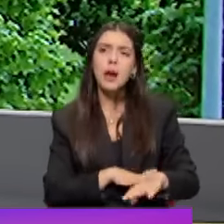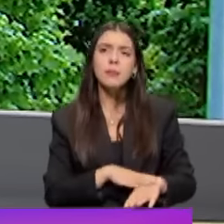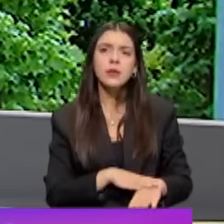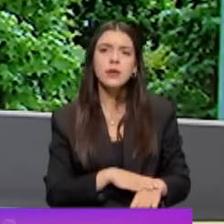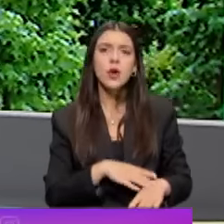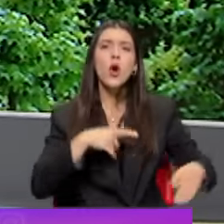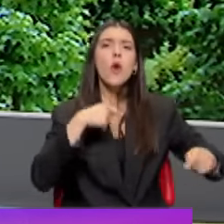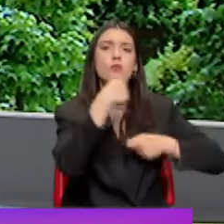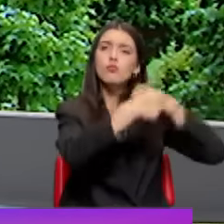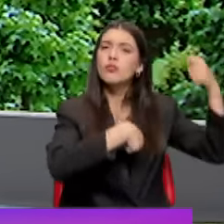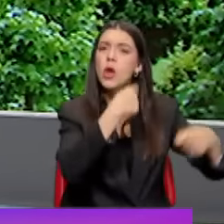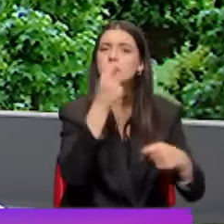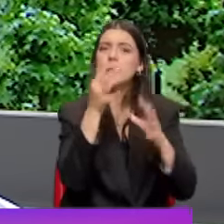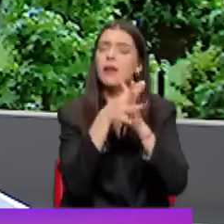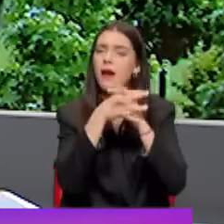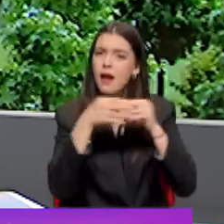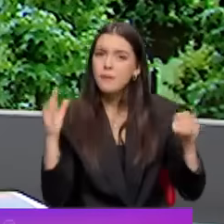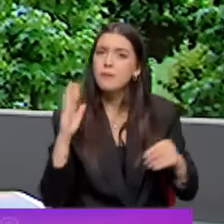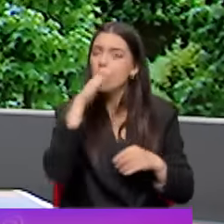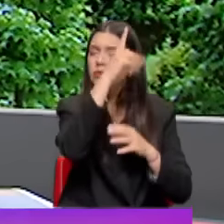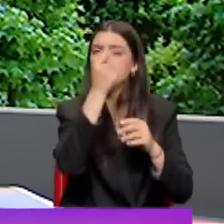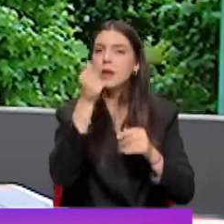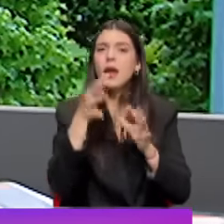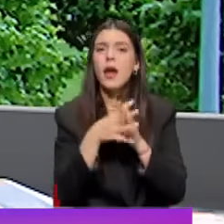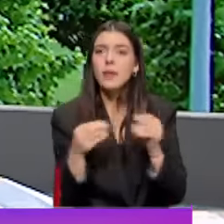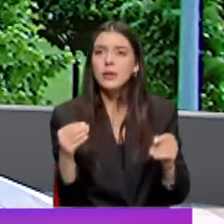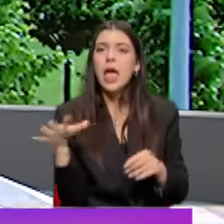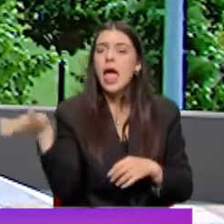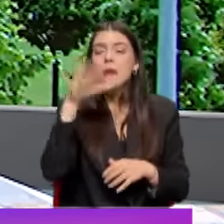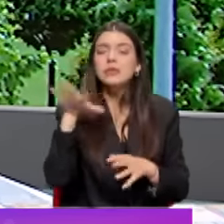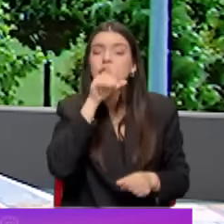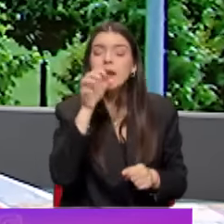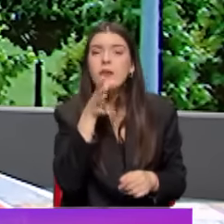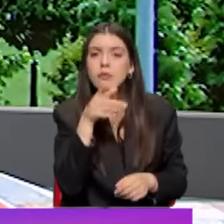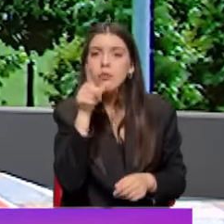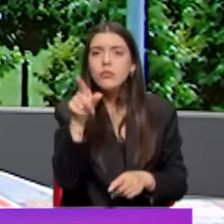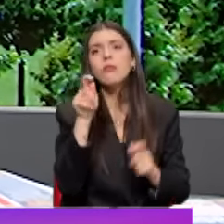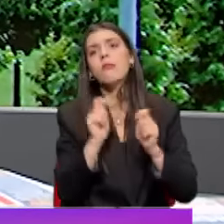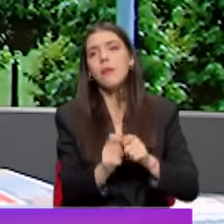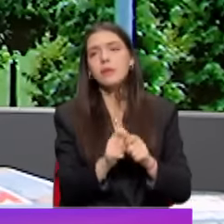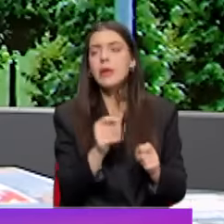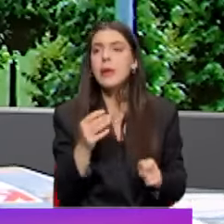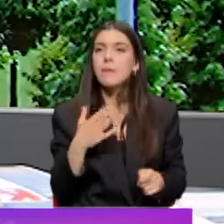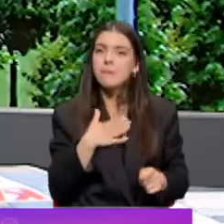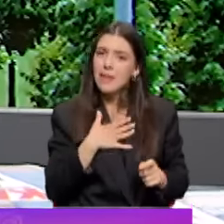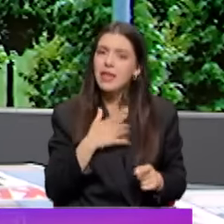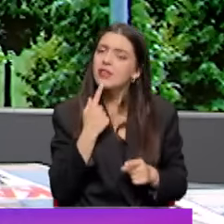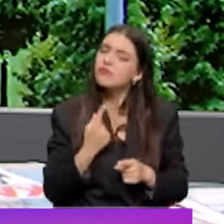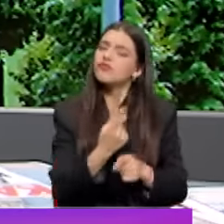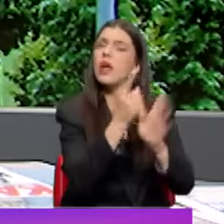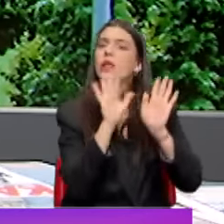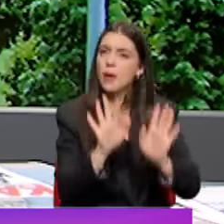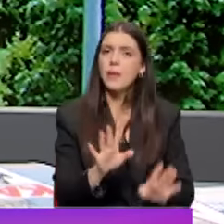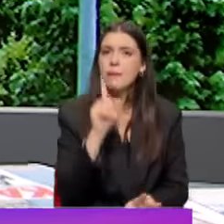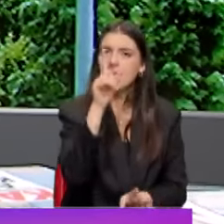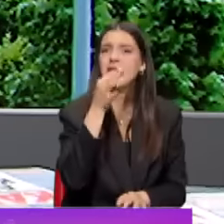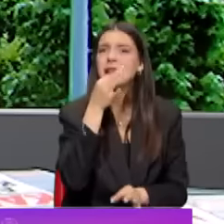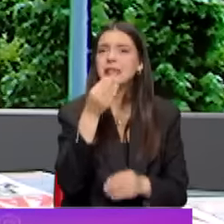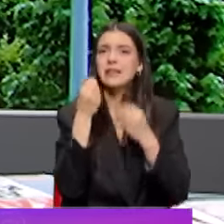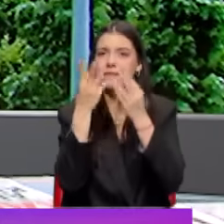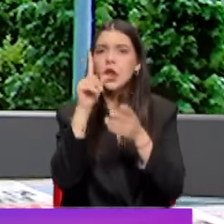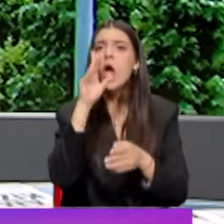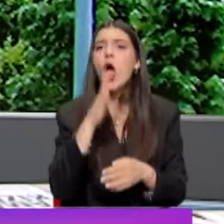borsada para kaybetmişti bütün şifrelerimi bildiği için böyle bir şey yapmış beni Şikayet edin ama bir izin verin